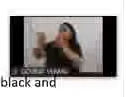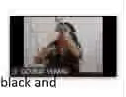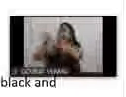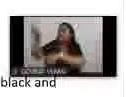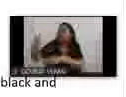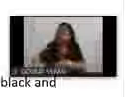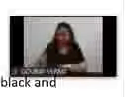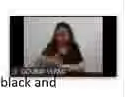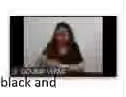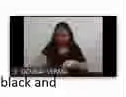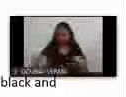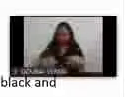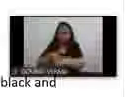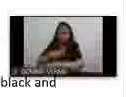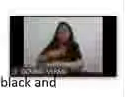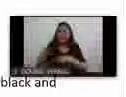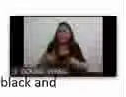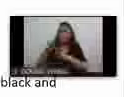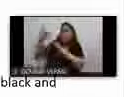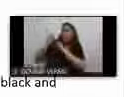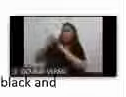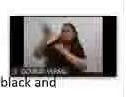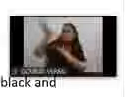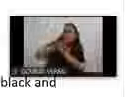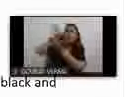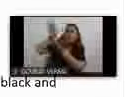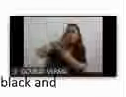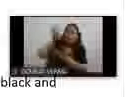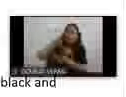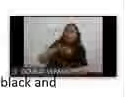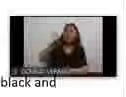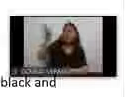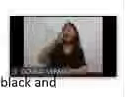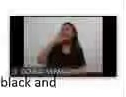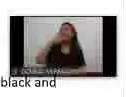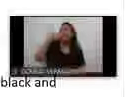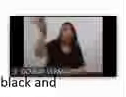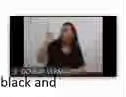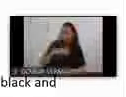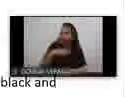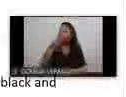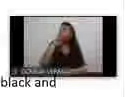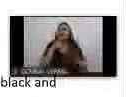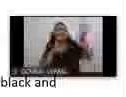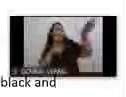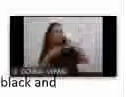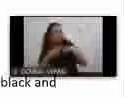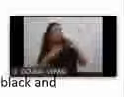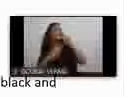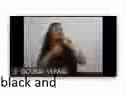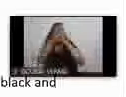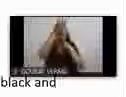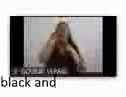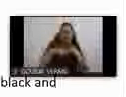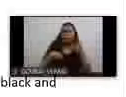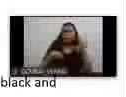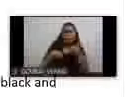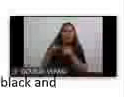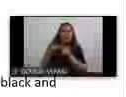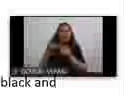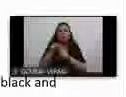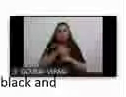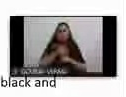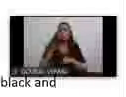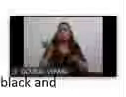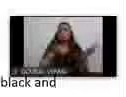करना, इमिटेट करना, हंसने का इमिटेट करना, ये सब 3 से 4 साल के अंदर करेगा. अपना खुद का